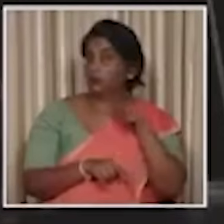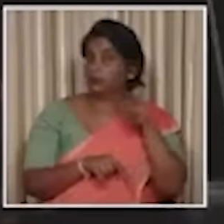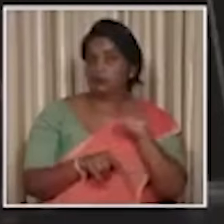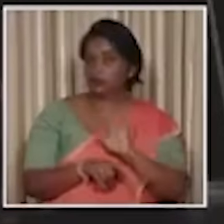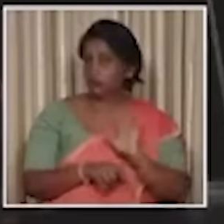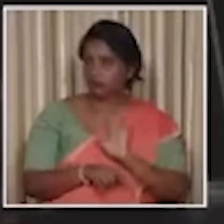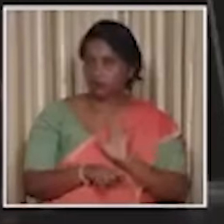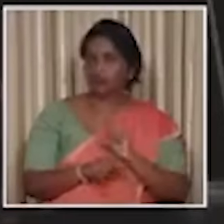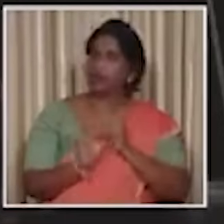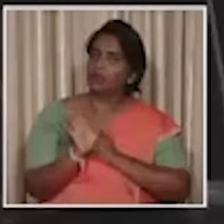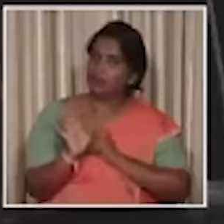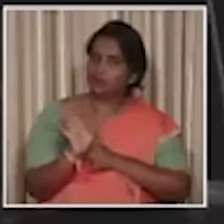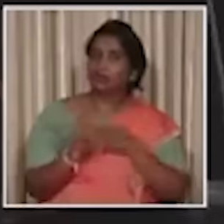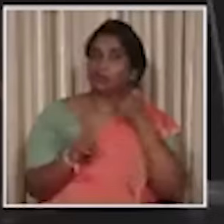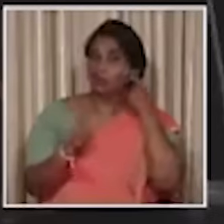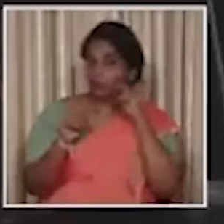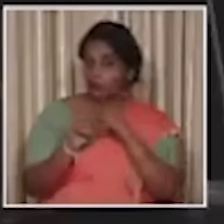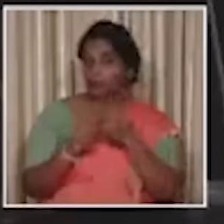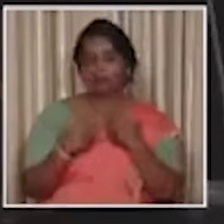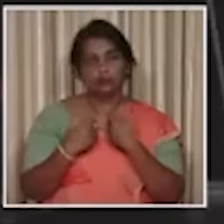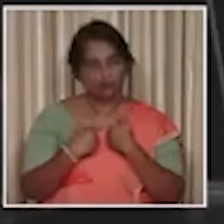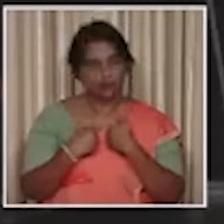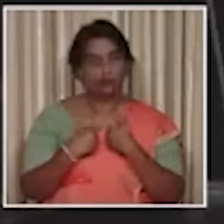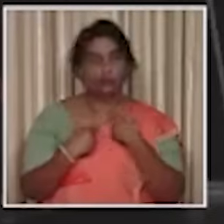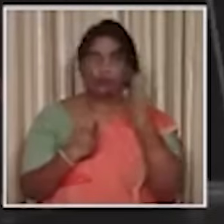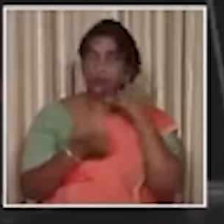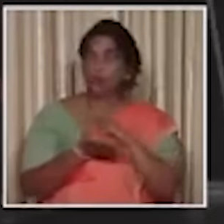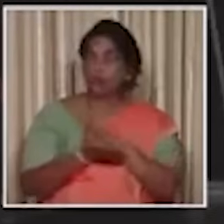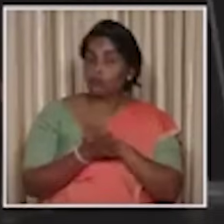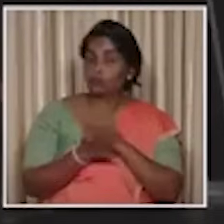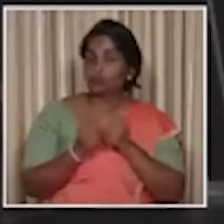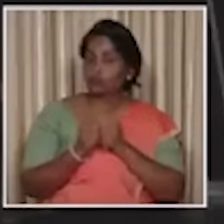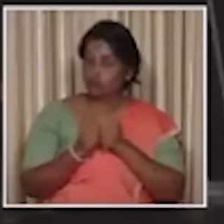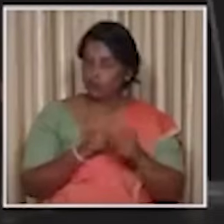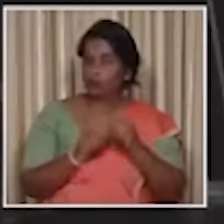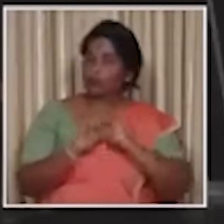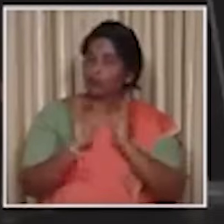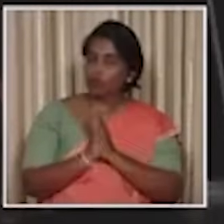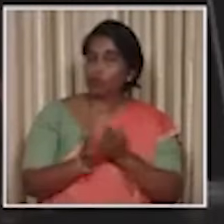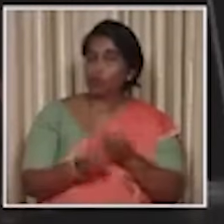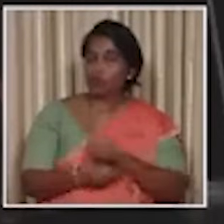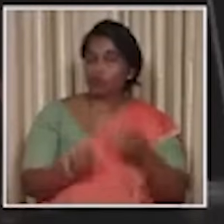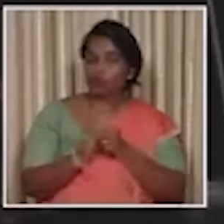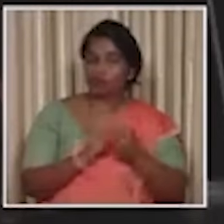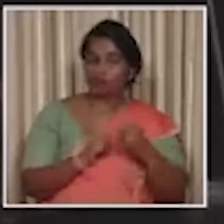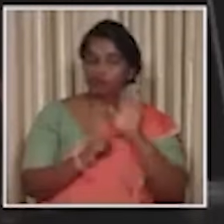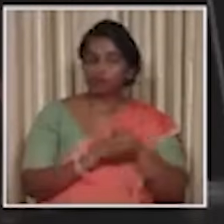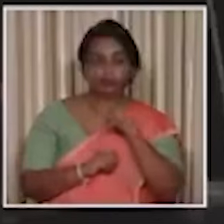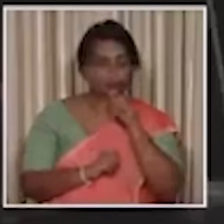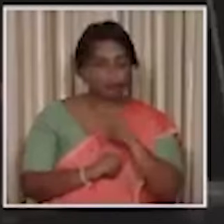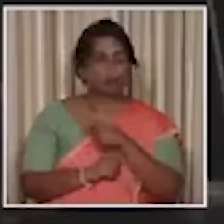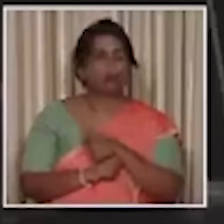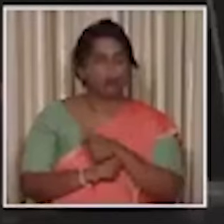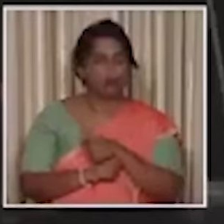உரித்தை நிலைநாட்டுவதற்காக அமைத்த துயிலுமில்ல முகப்புகள் சீர்குலைக்கும் என்று சிந்திப்பது கூட ஆக்கிரமிப்பின் அதியுச்ச வெளிப்பாடாகவே